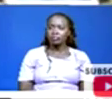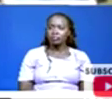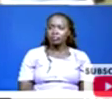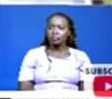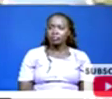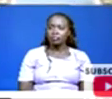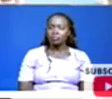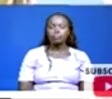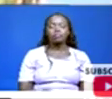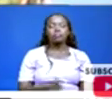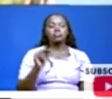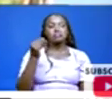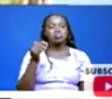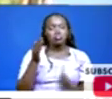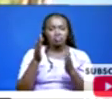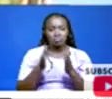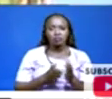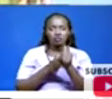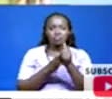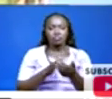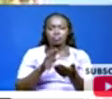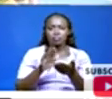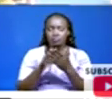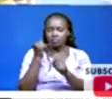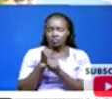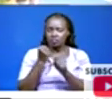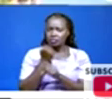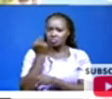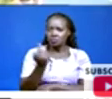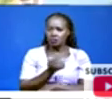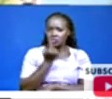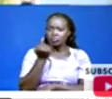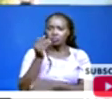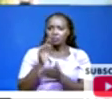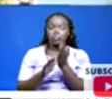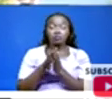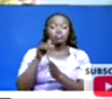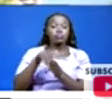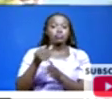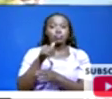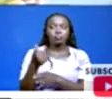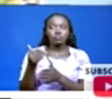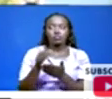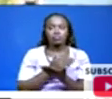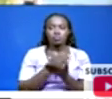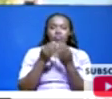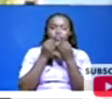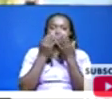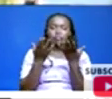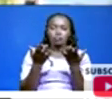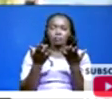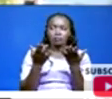Hakuna mtu aweza kuwa kiongozi na afanye kazi ya peke yake bila kuhusisha wengine. Sharing of information,